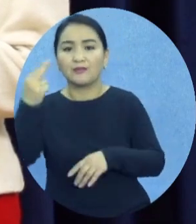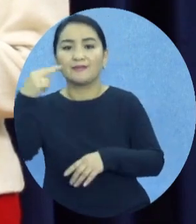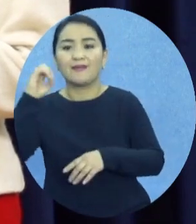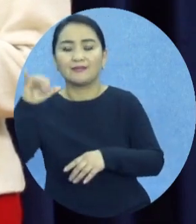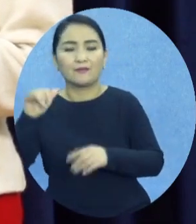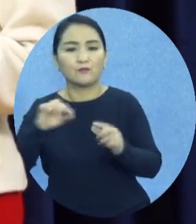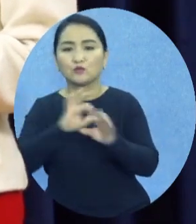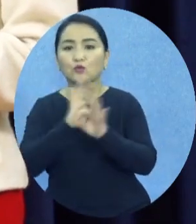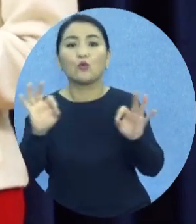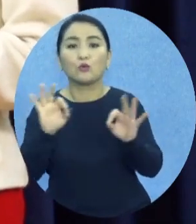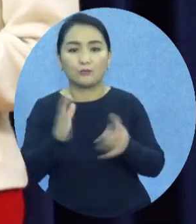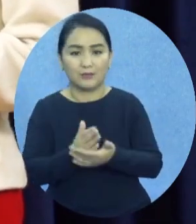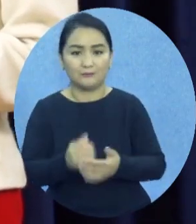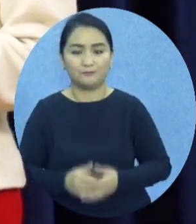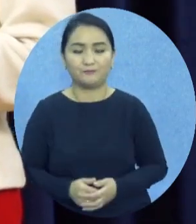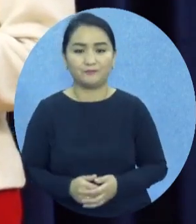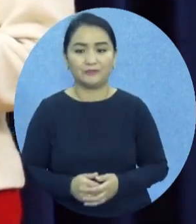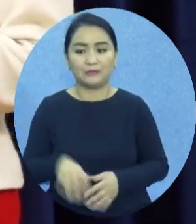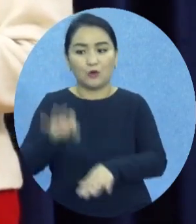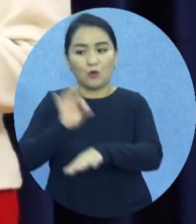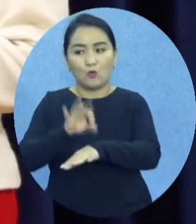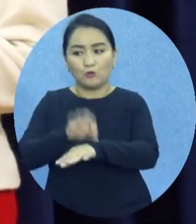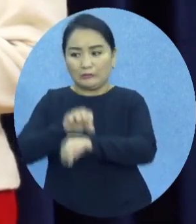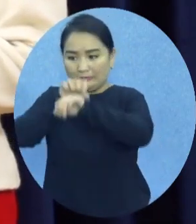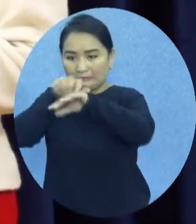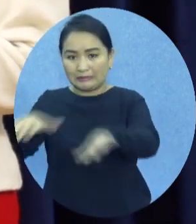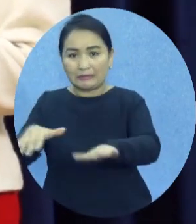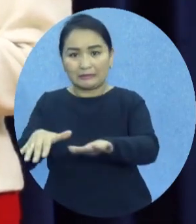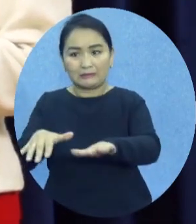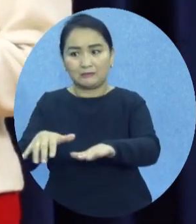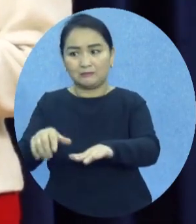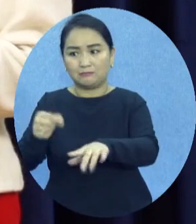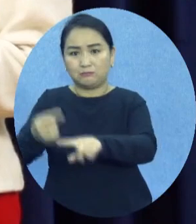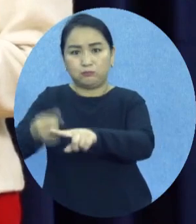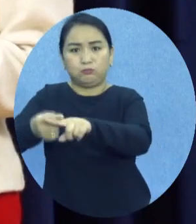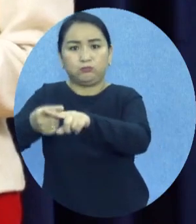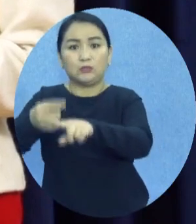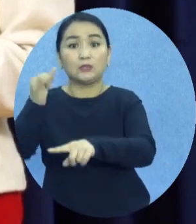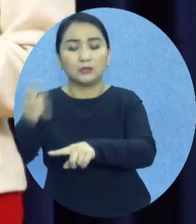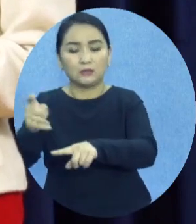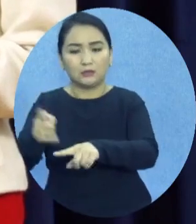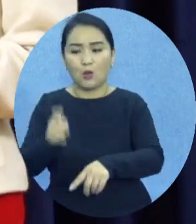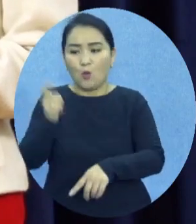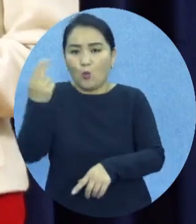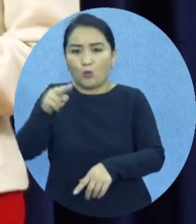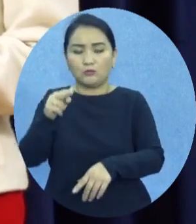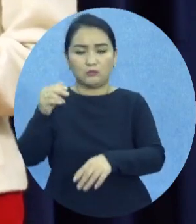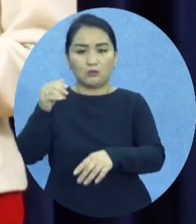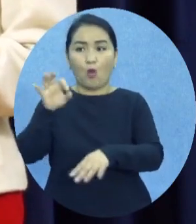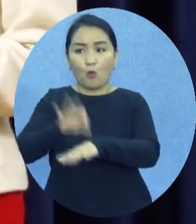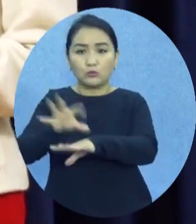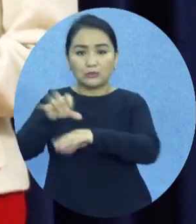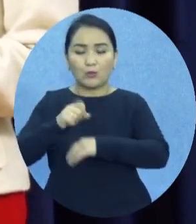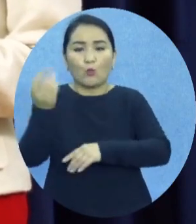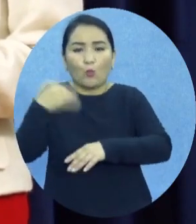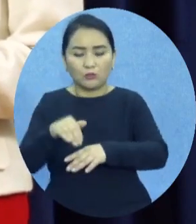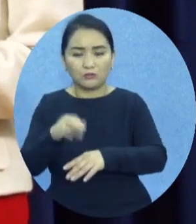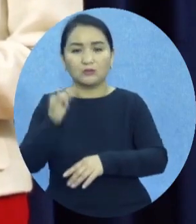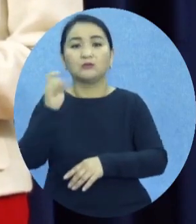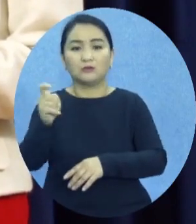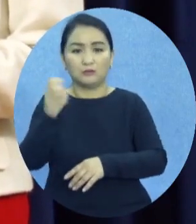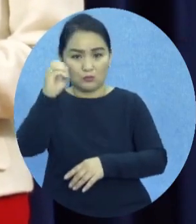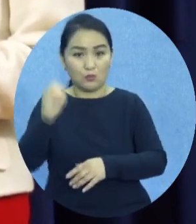байгаад байгаа. Халдварлуулах чадвар нь өндөр, хүндрэх эрсдэл өндөр байгаа. Тийм учраас бид нэр аль болох олоолаа уулзахгүй